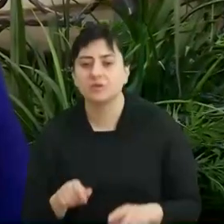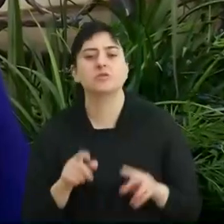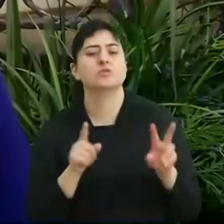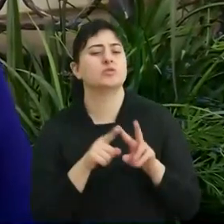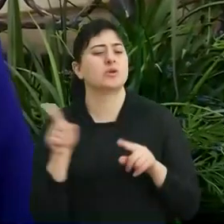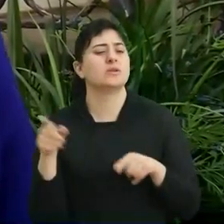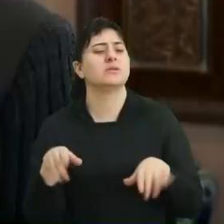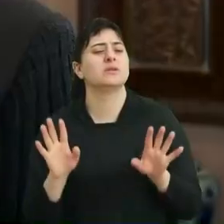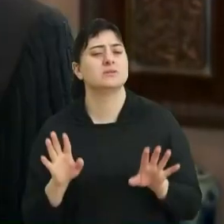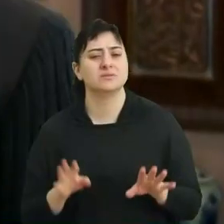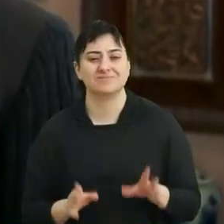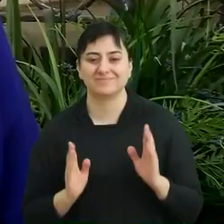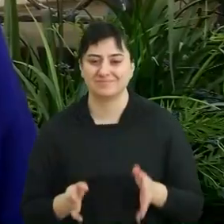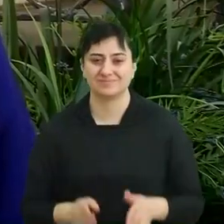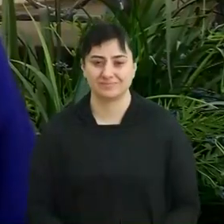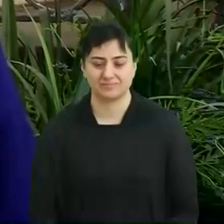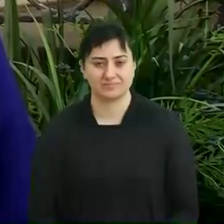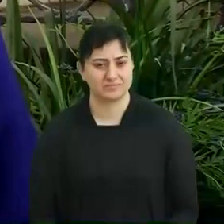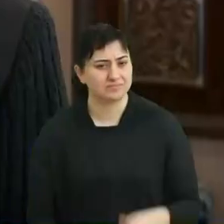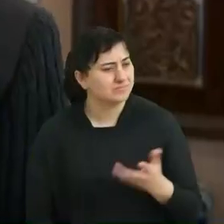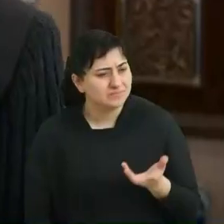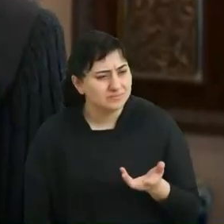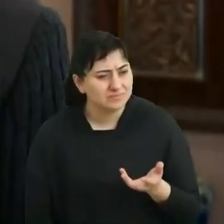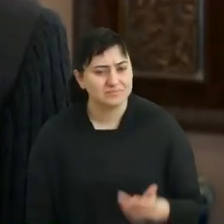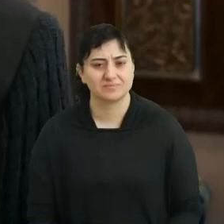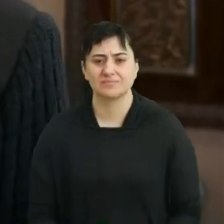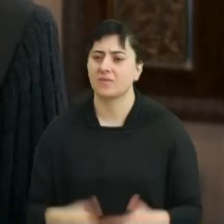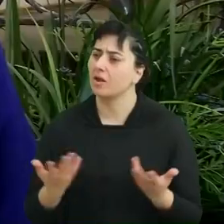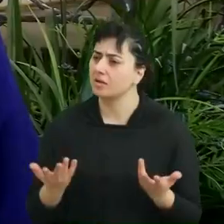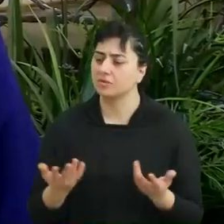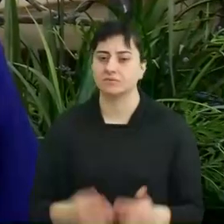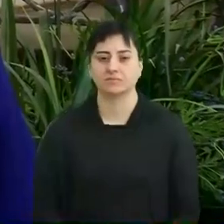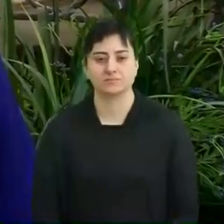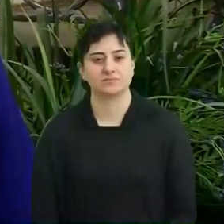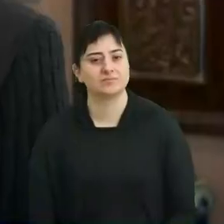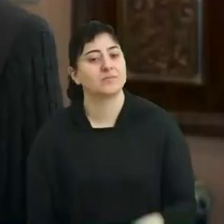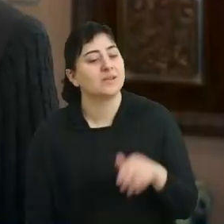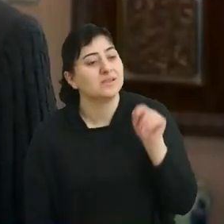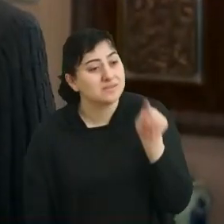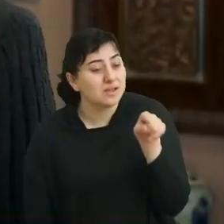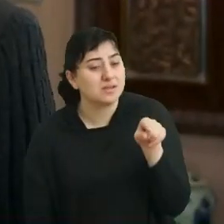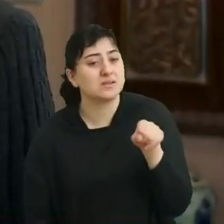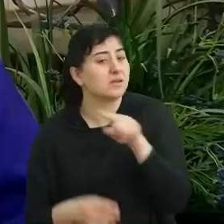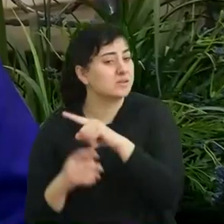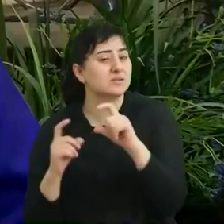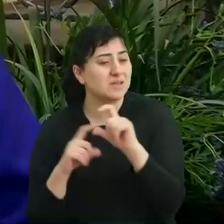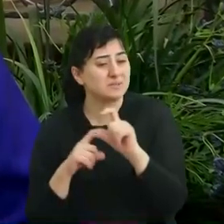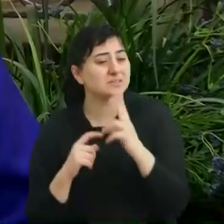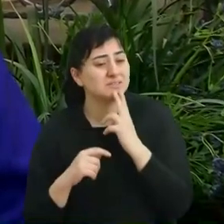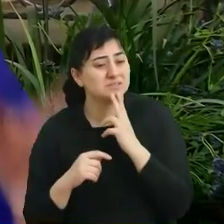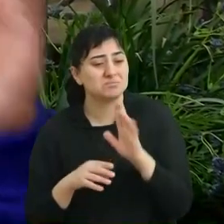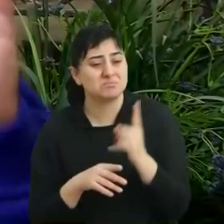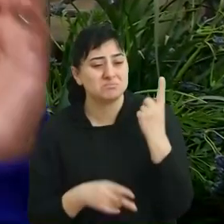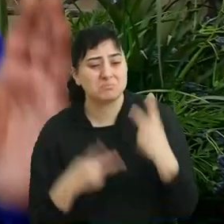yok Nurhan'la bir ilgisi yok ya. Hadi ya. Nasıl? Hadi ya. Baba bak, Serpil'in bazı